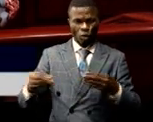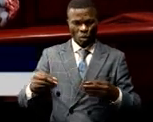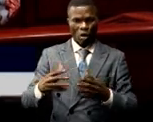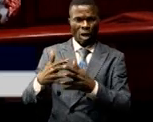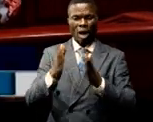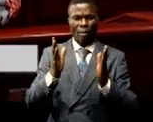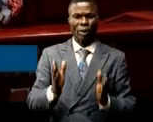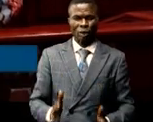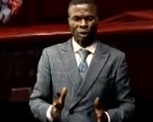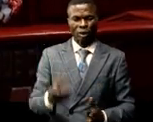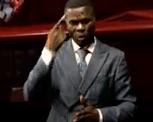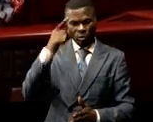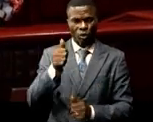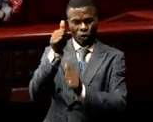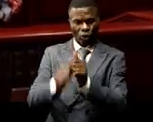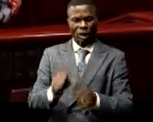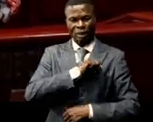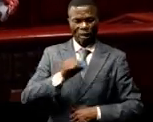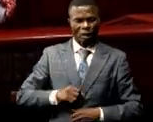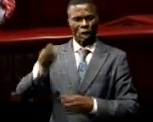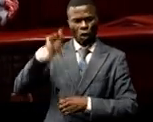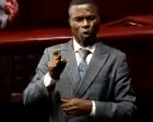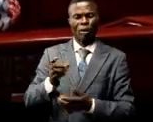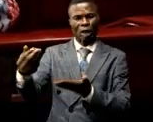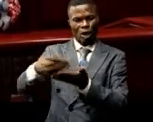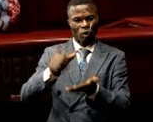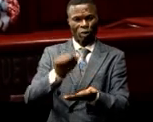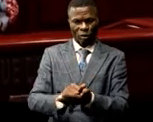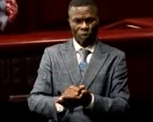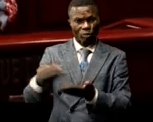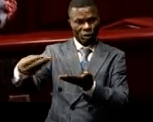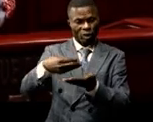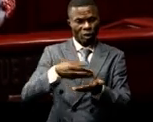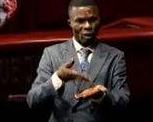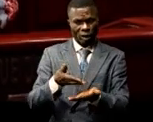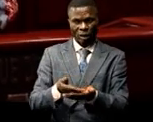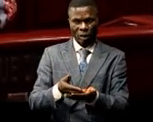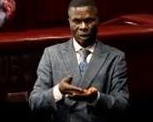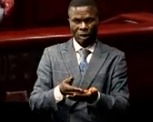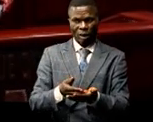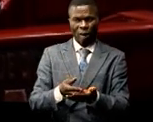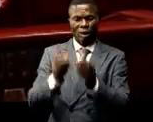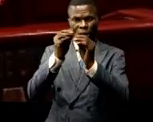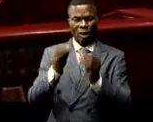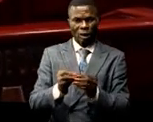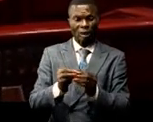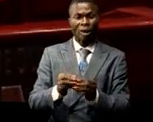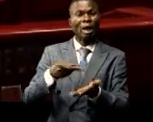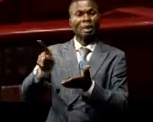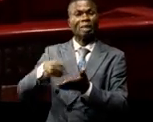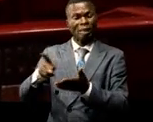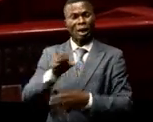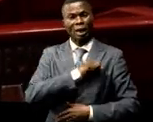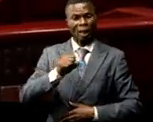$500 américains pour chaque sénateur. Cette contribution à prélever sur les émoluments